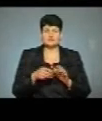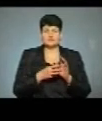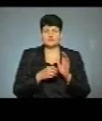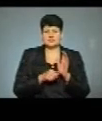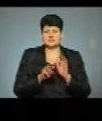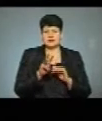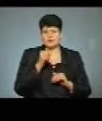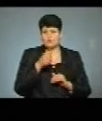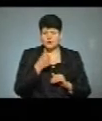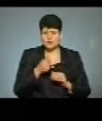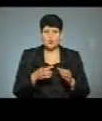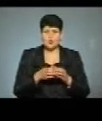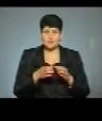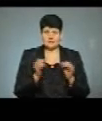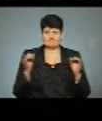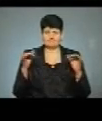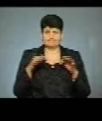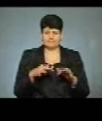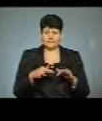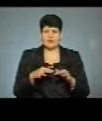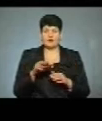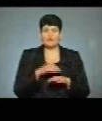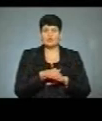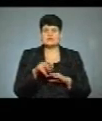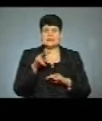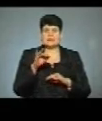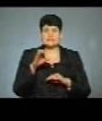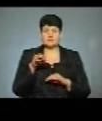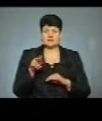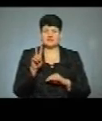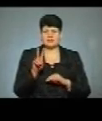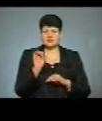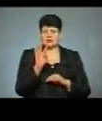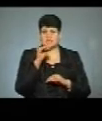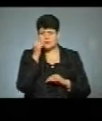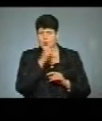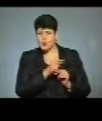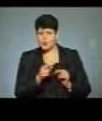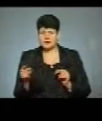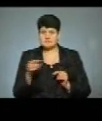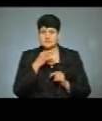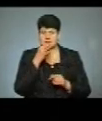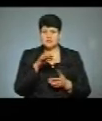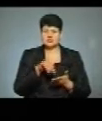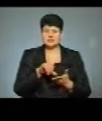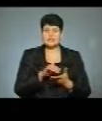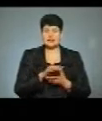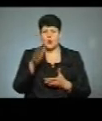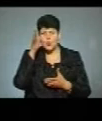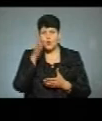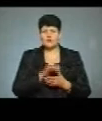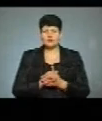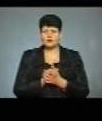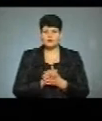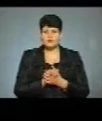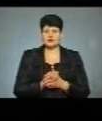1863 році. Громадівці збирались на вулиці Листопадовій 2, 14 років, розповіла членкиня наукового товариства імені